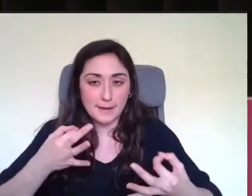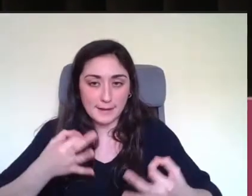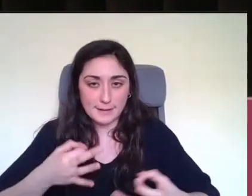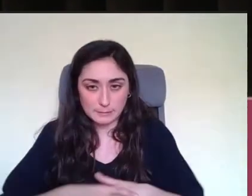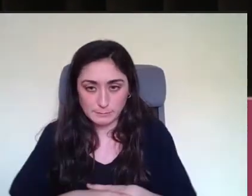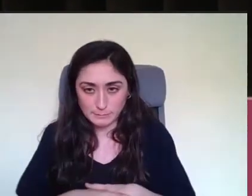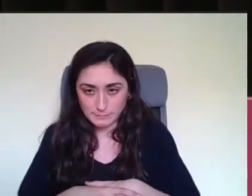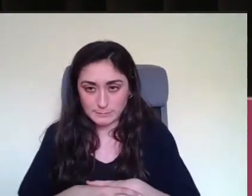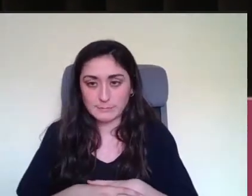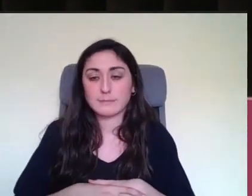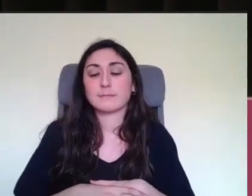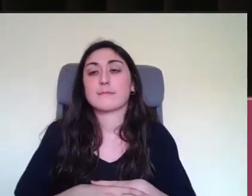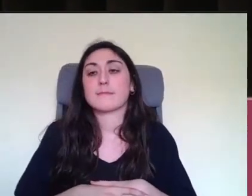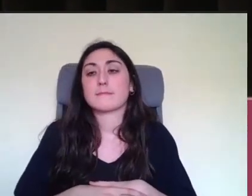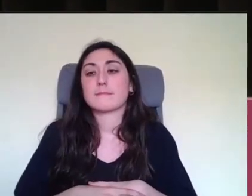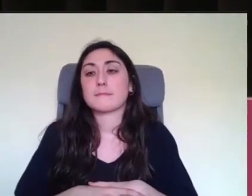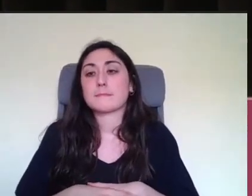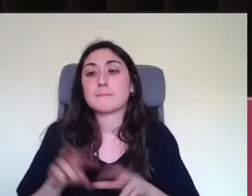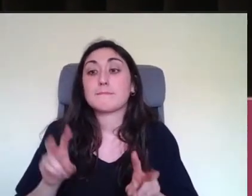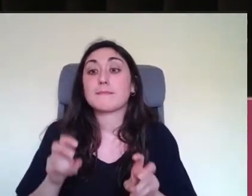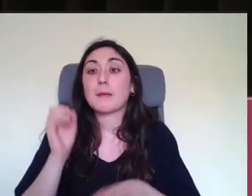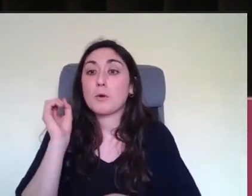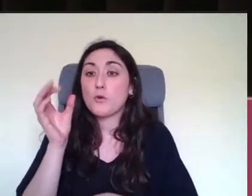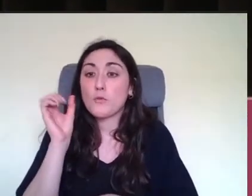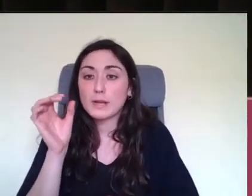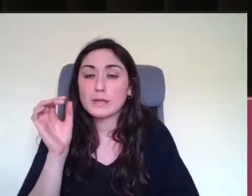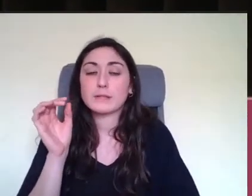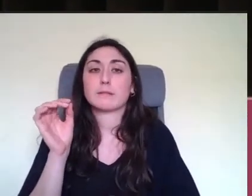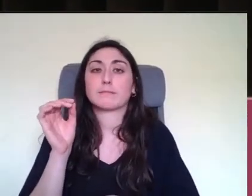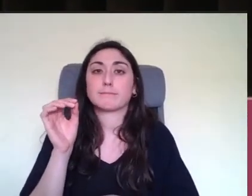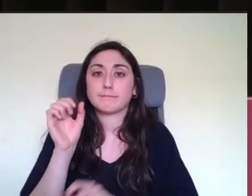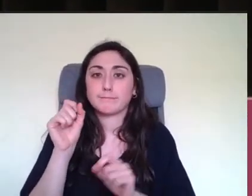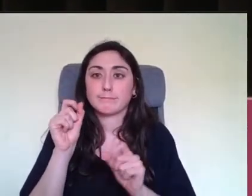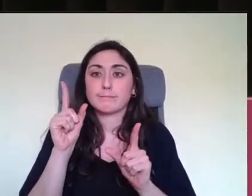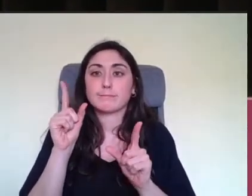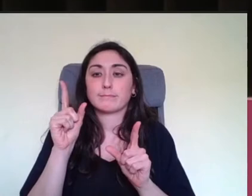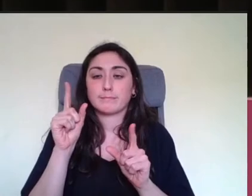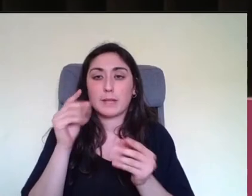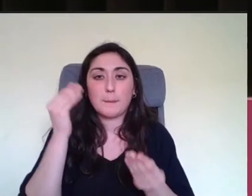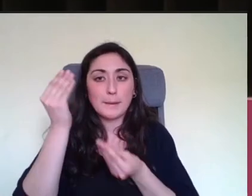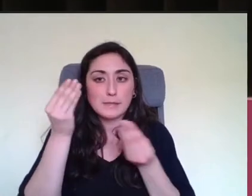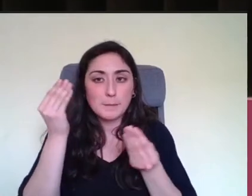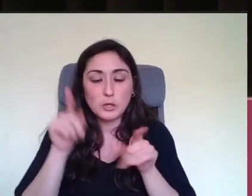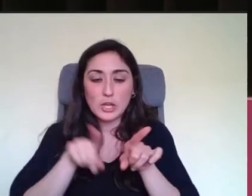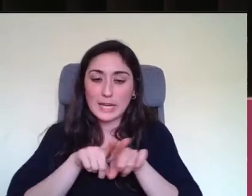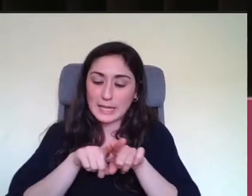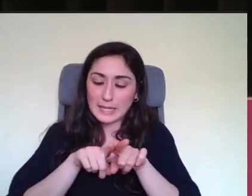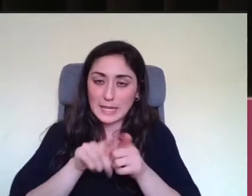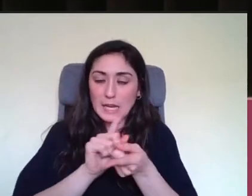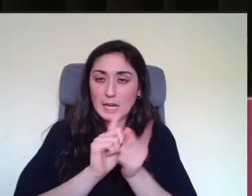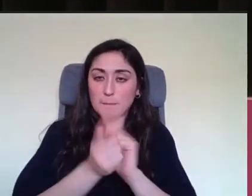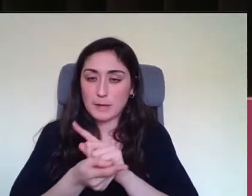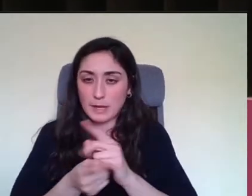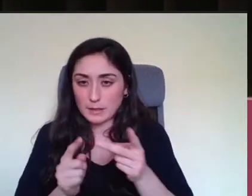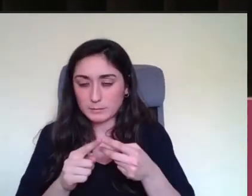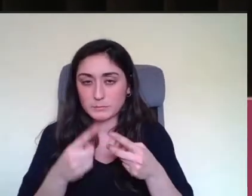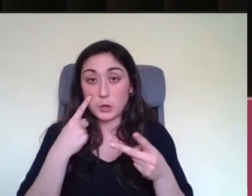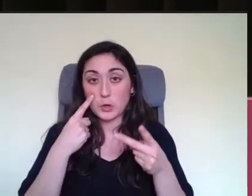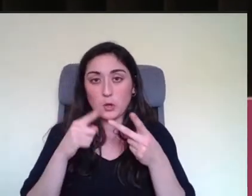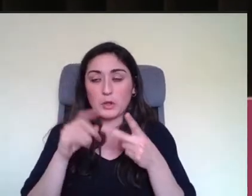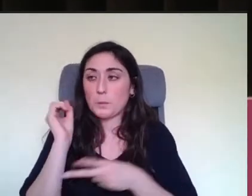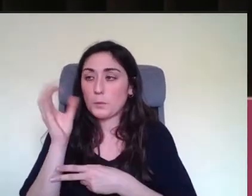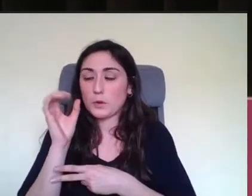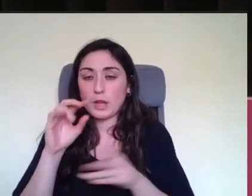conferències hem viscut, en primera línia, la generació de pensaments crítics i canviants. Hem conegut projectes innovadors